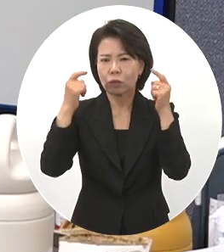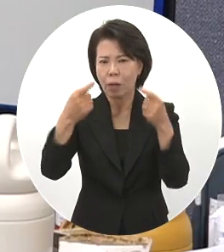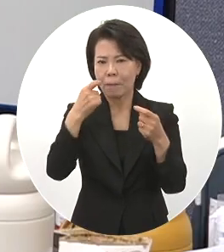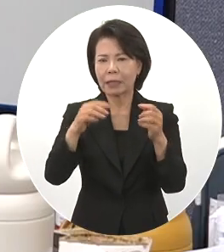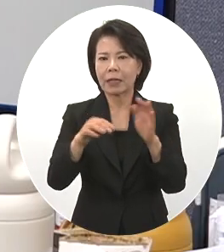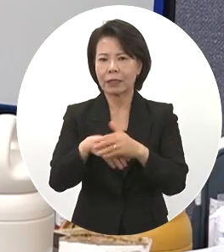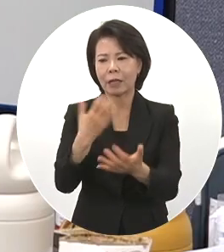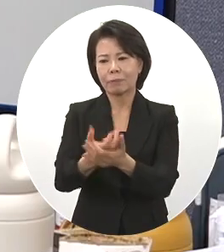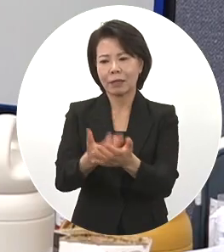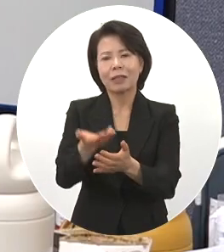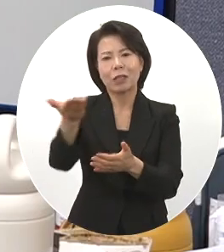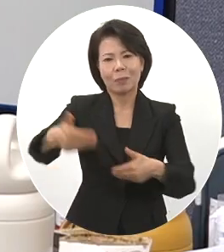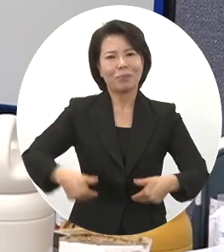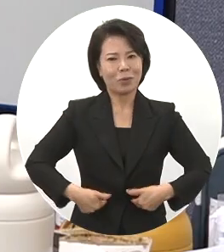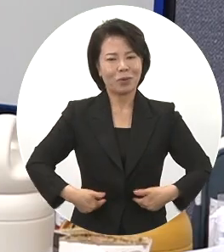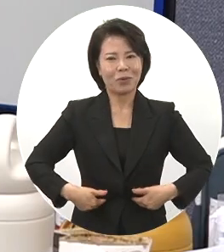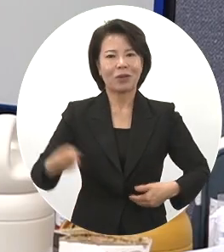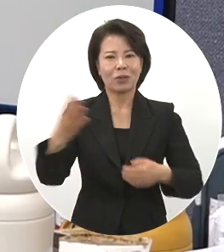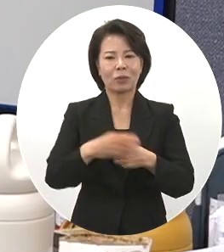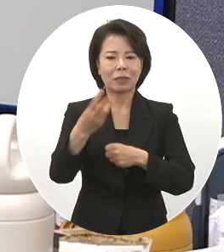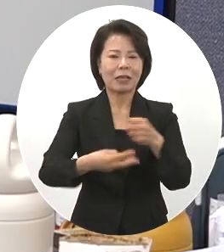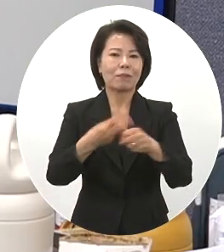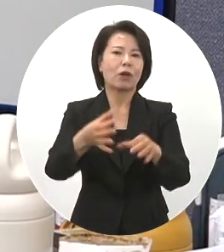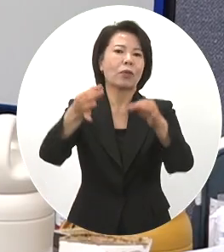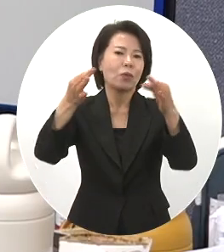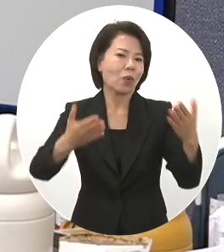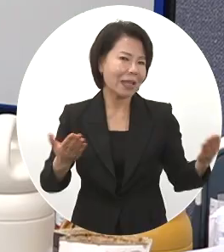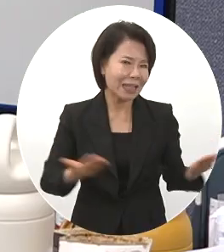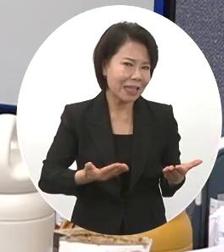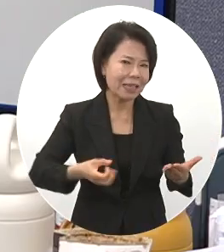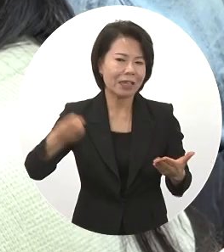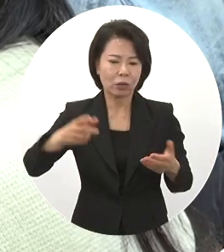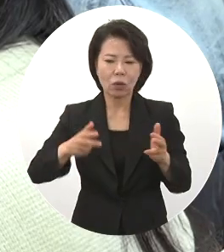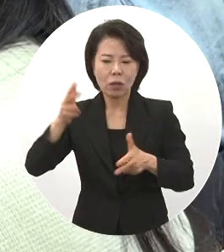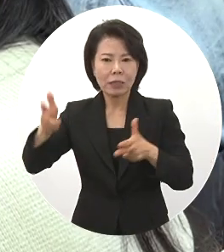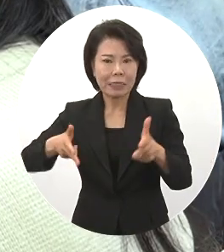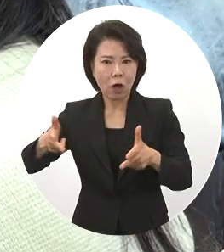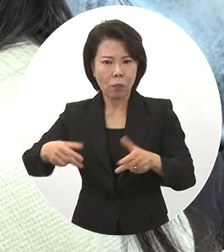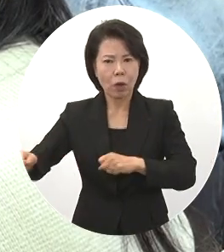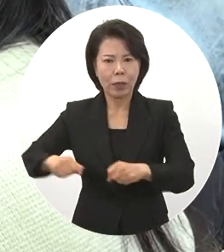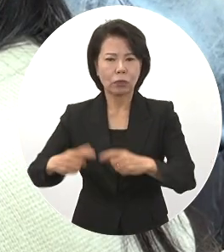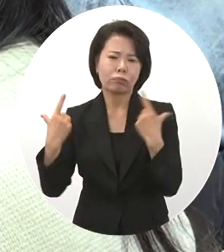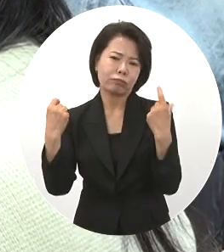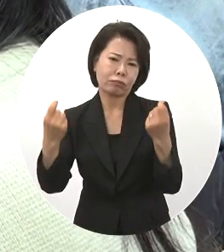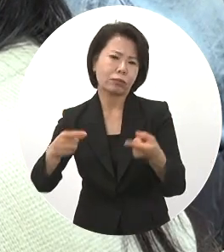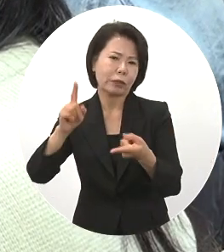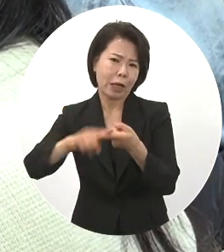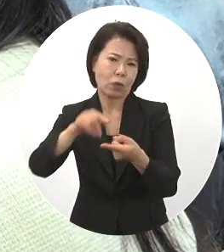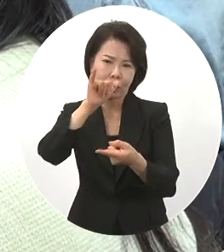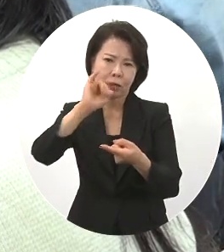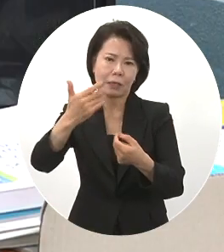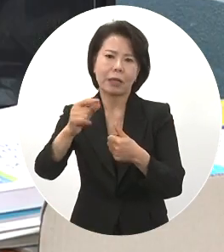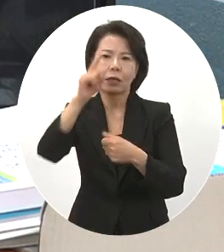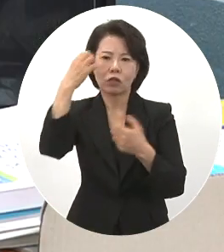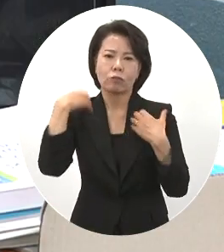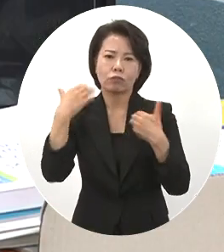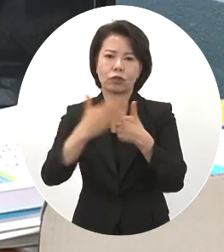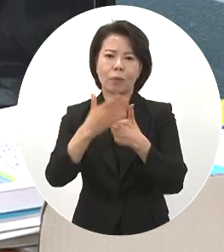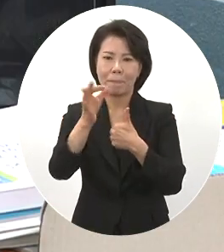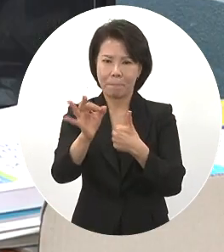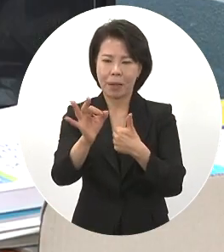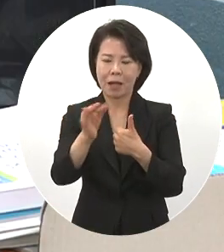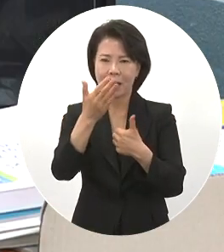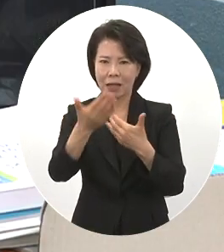사용 계획서를 제출해야 하는데요. 3년간 근로 또는 사업활동을 유지해야 정부 지원금을 받을 수